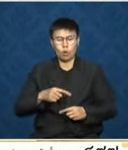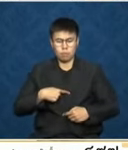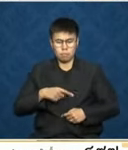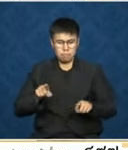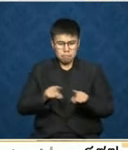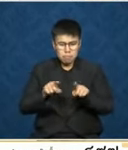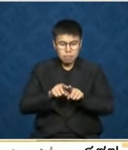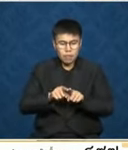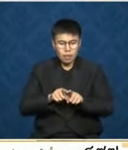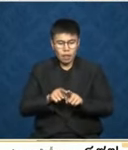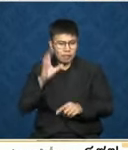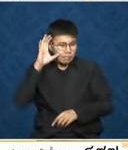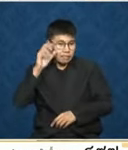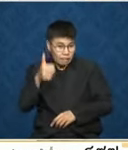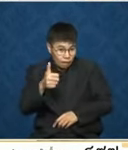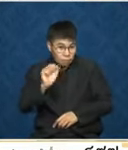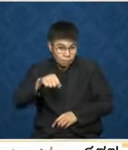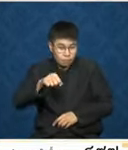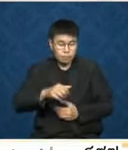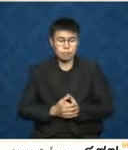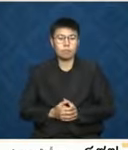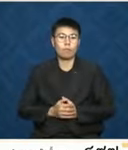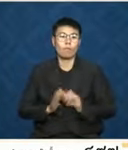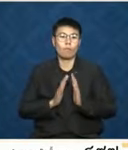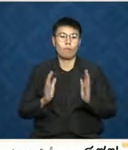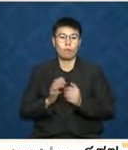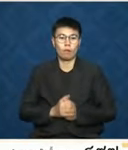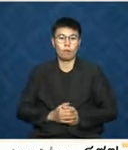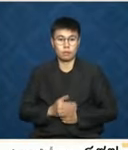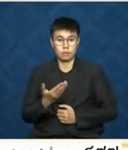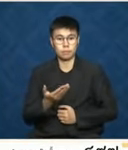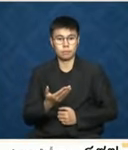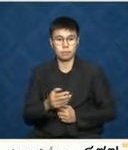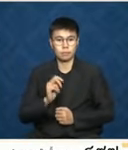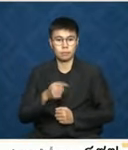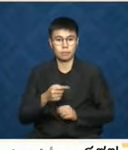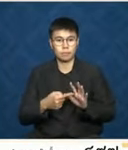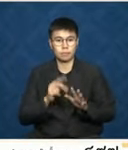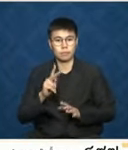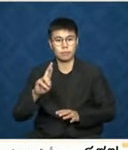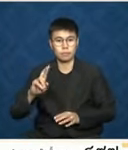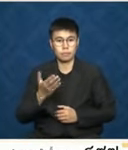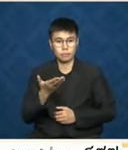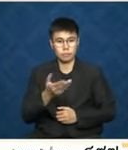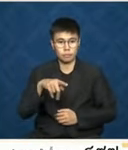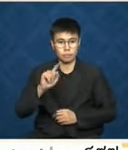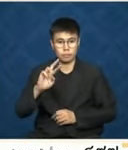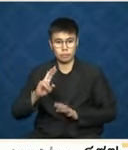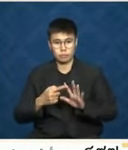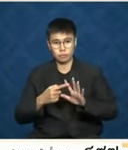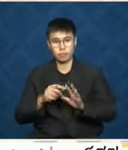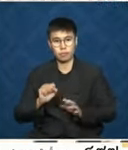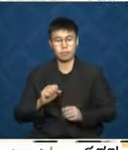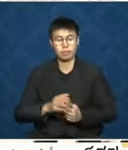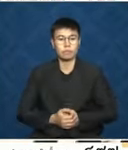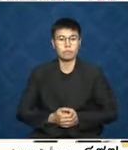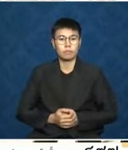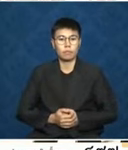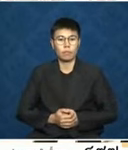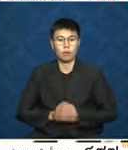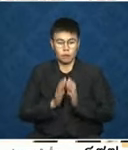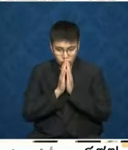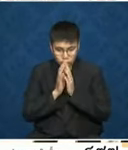ขอบคุณค่ะท่านประธานต่อไปขอเชิญคุณากรท่านทสิตครับ